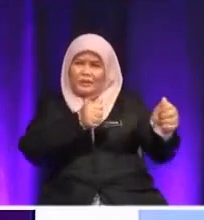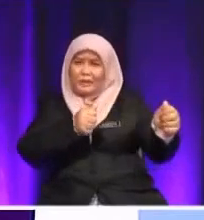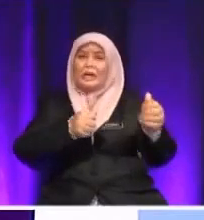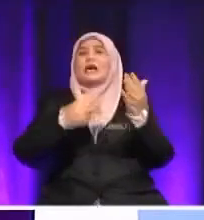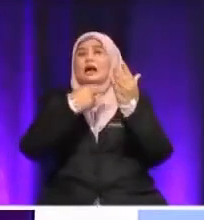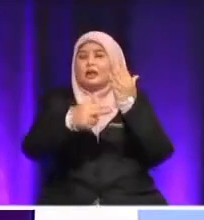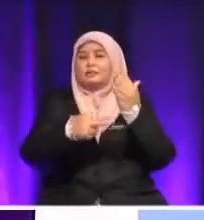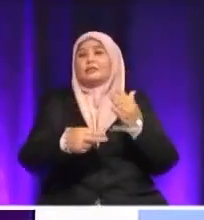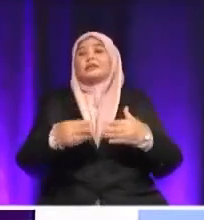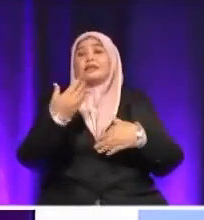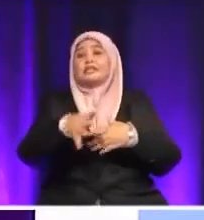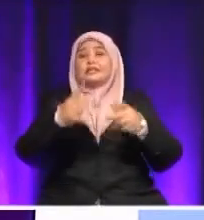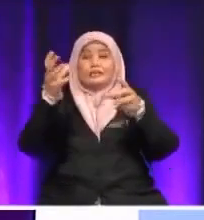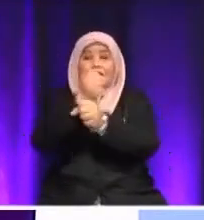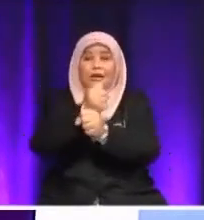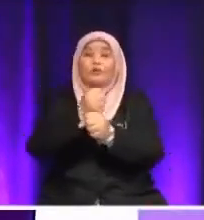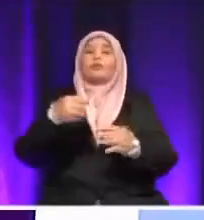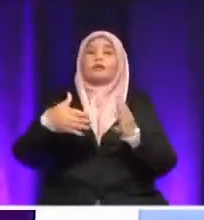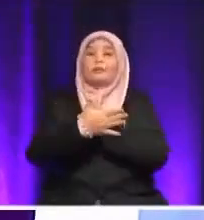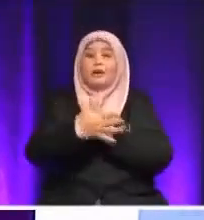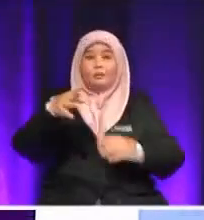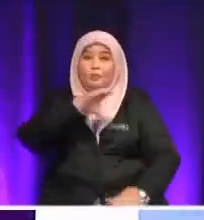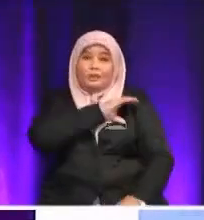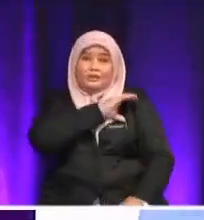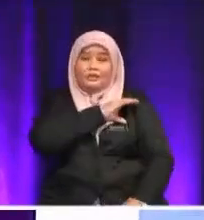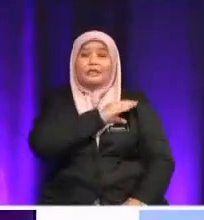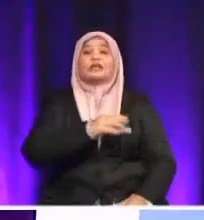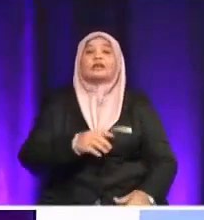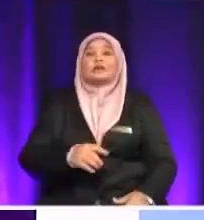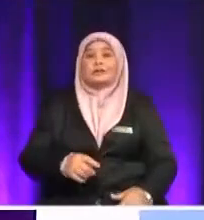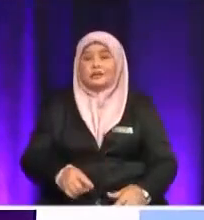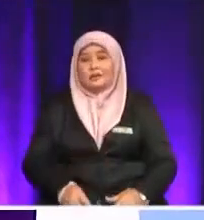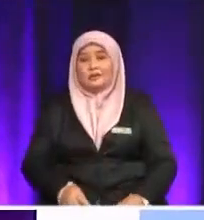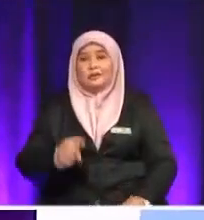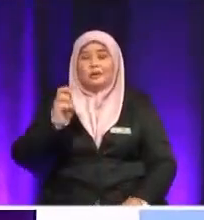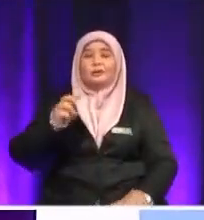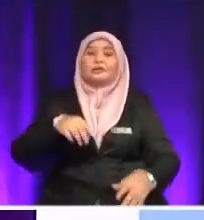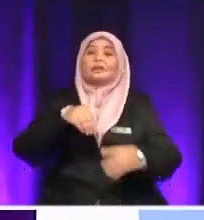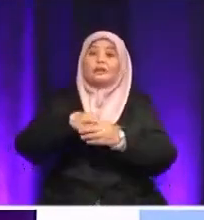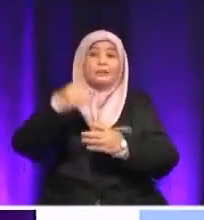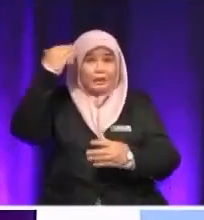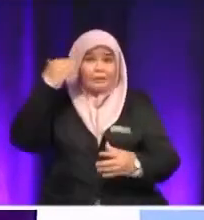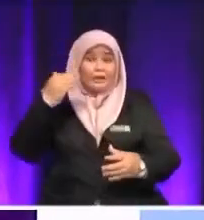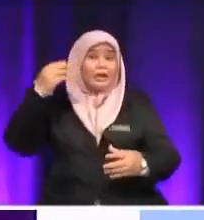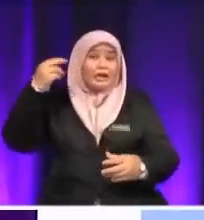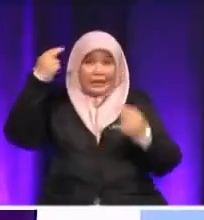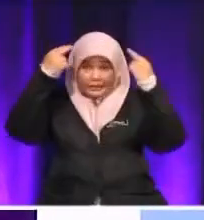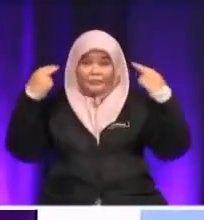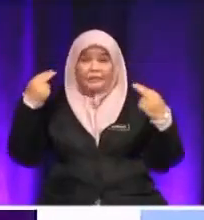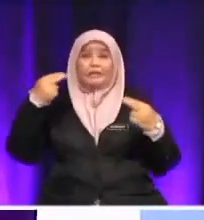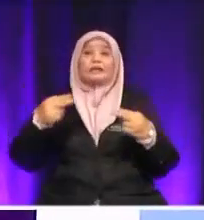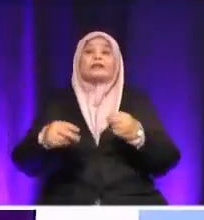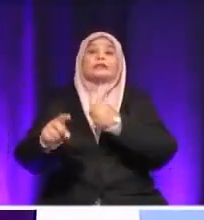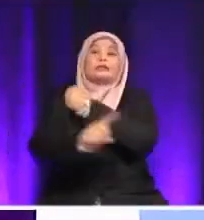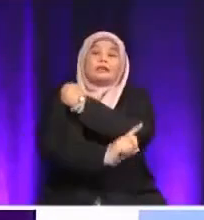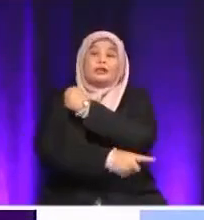ditangkap oleh pihak polis dan didakwa di mahkamah. Hakim telah menjatuhkan hukuman denda